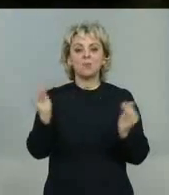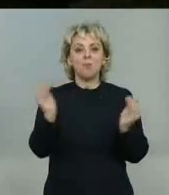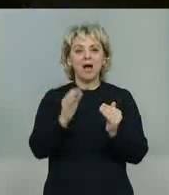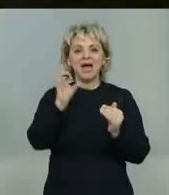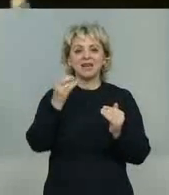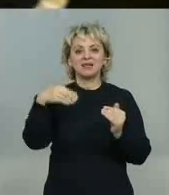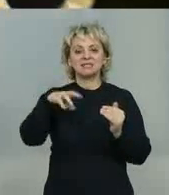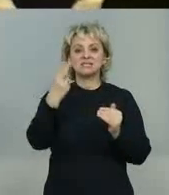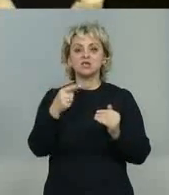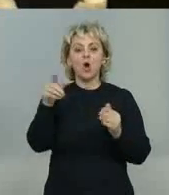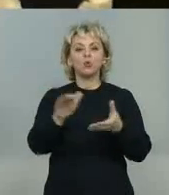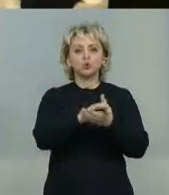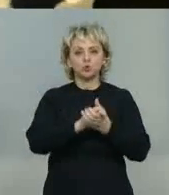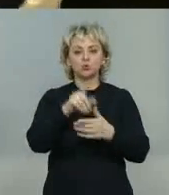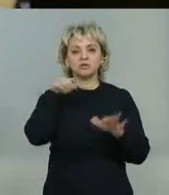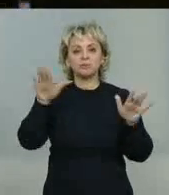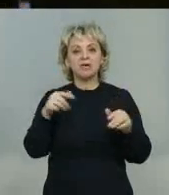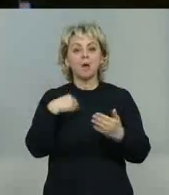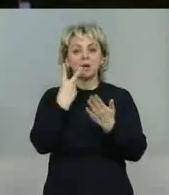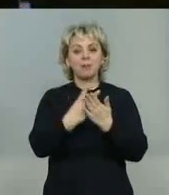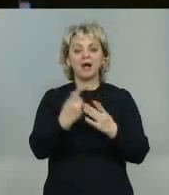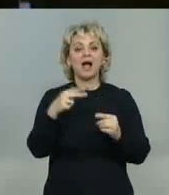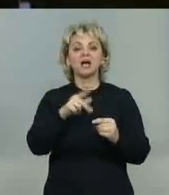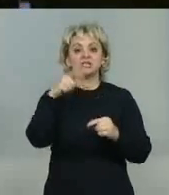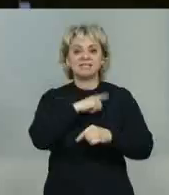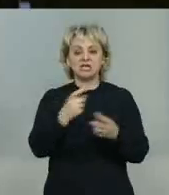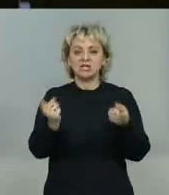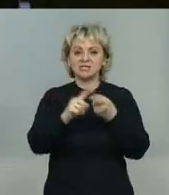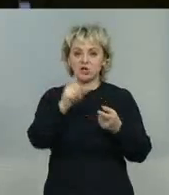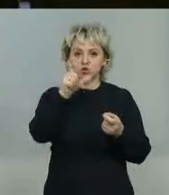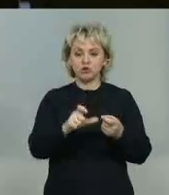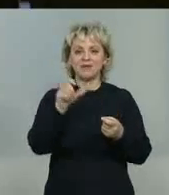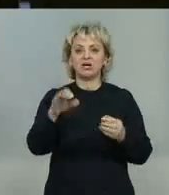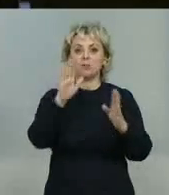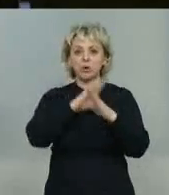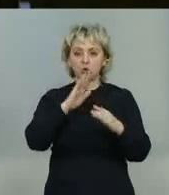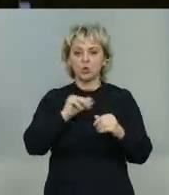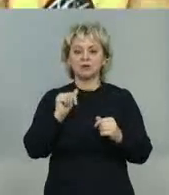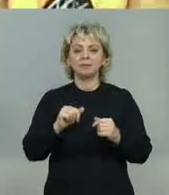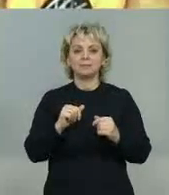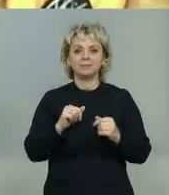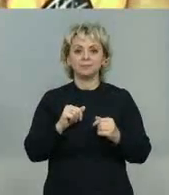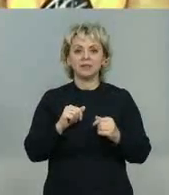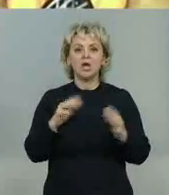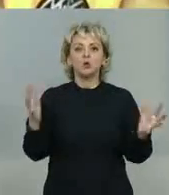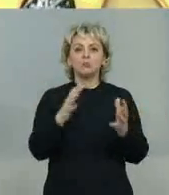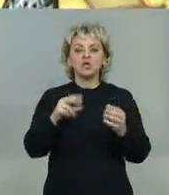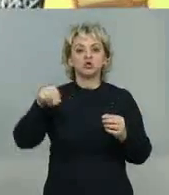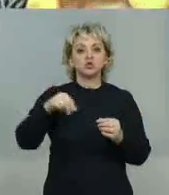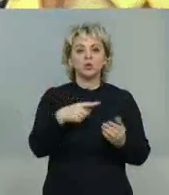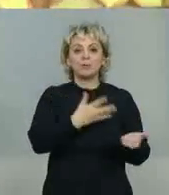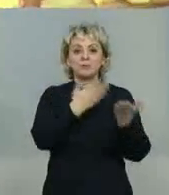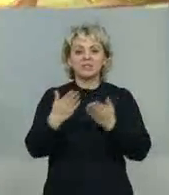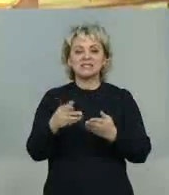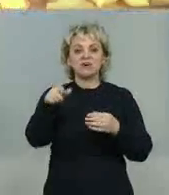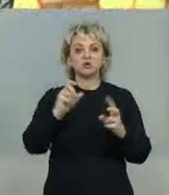маленьком Эдса. Он дружит с птицами, а мы показываем, как сильно связаны человек и природа. Беречь соль призывают